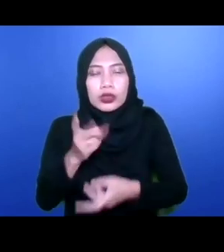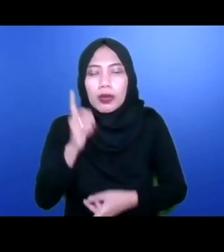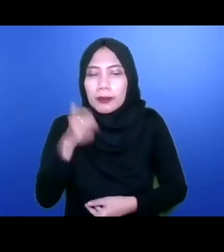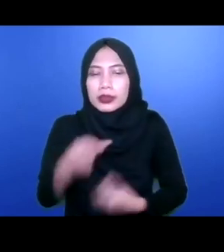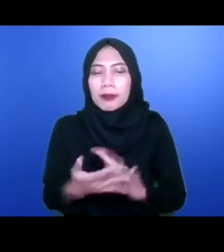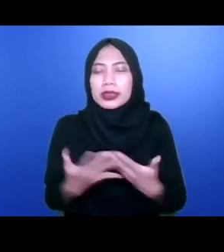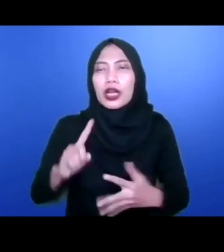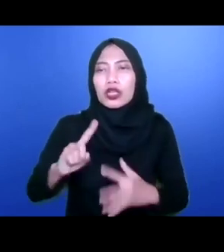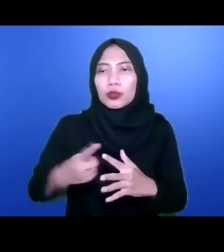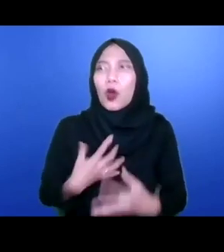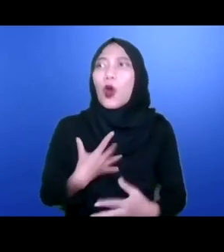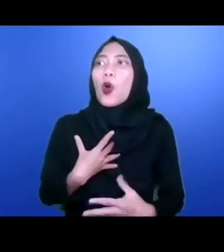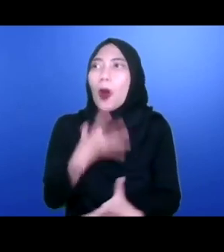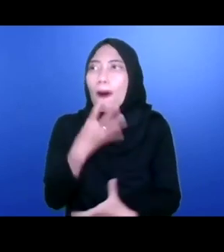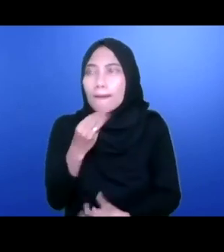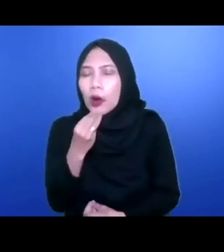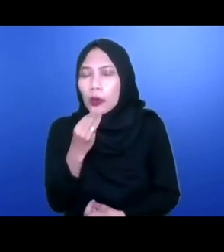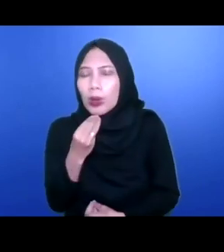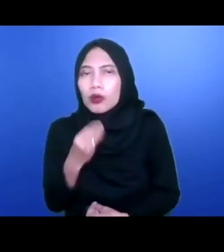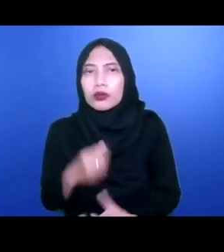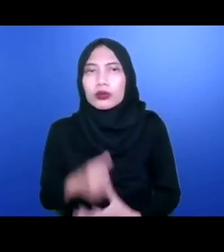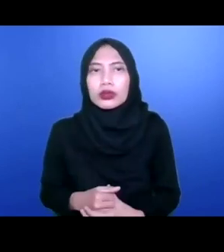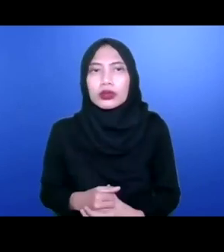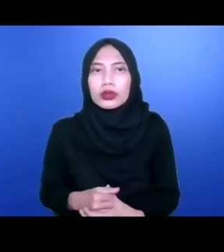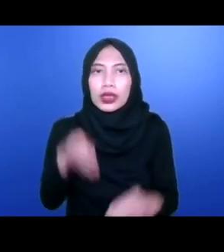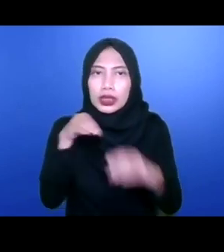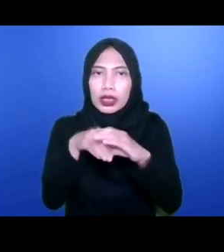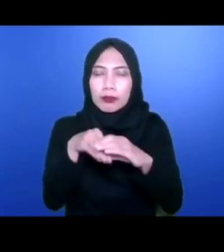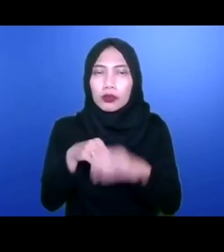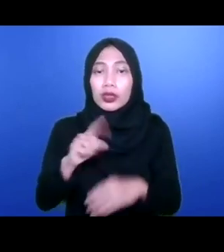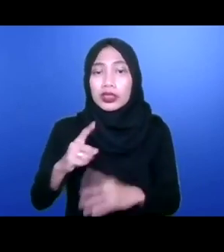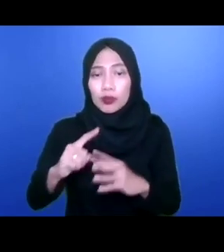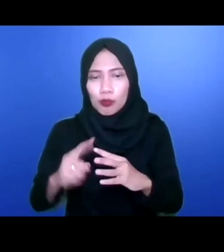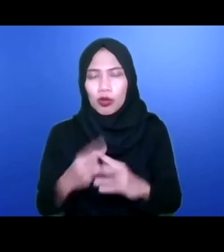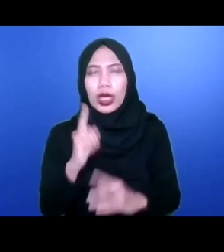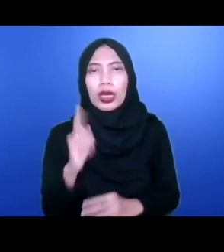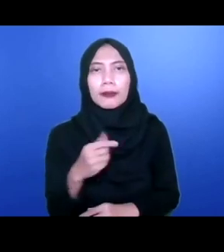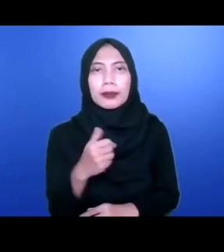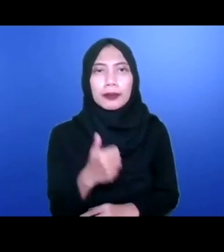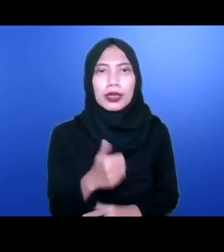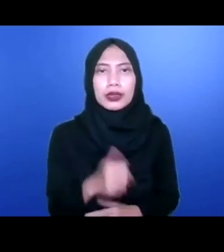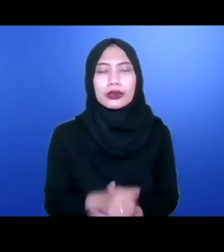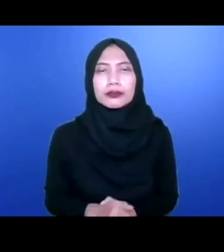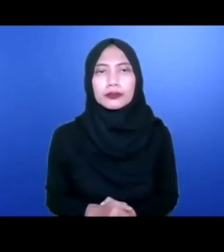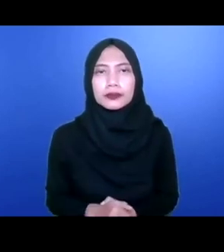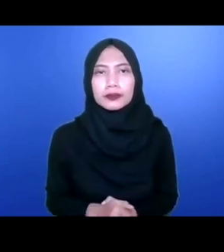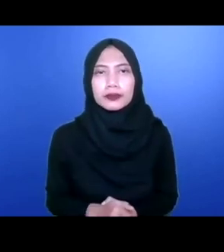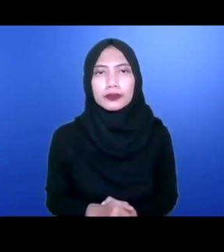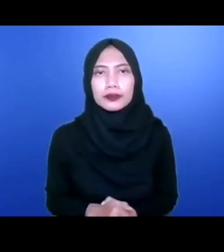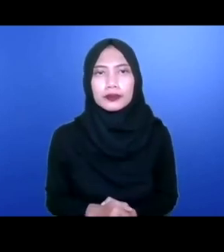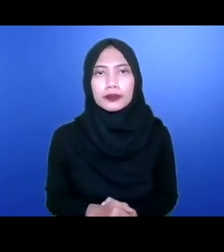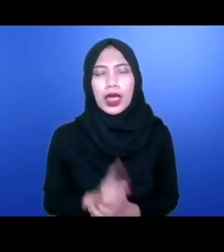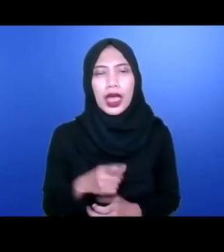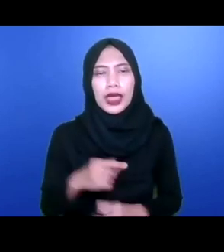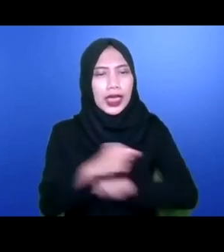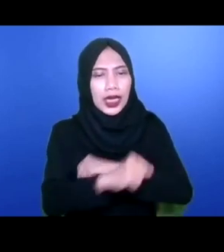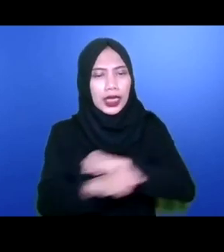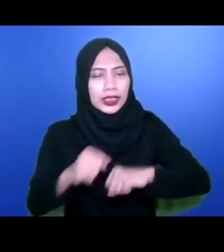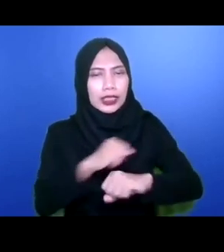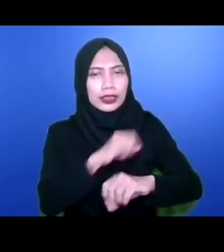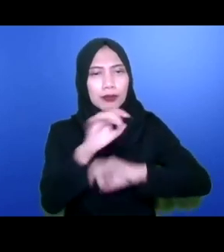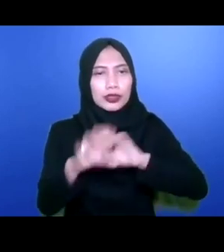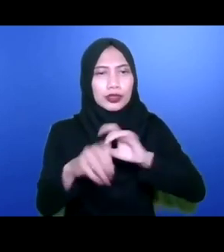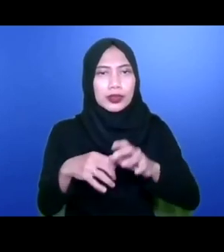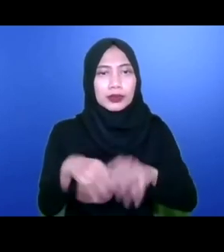Nah, ini sekarang sudah membaik. DNKI banyak bikin kegiatan, saya sudah pernah lihat. Bank juga banyak bikin kegiatan di alun-alun. Yang tadi saya bilang,